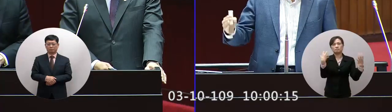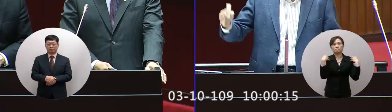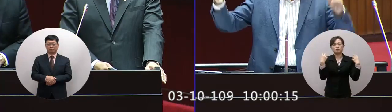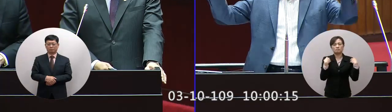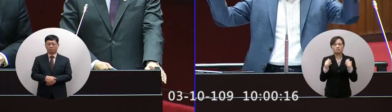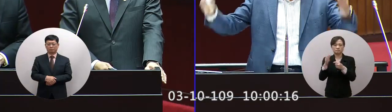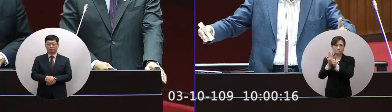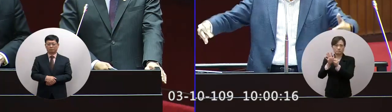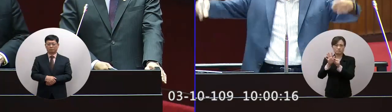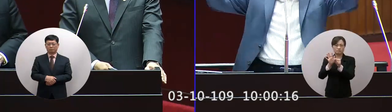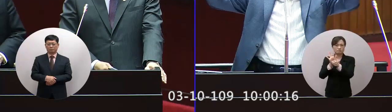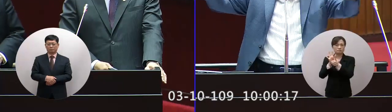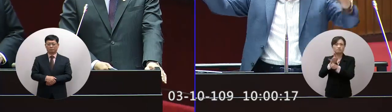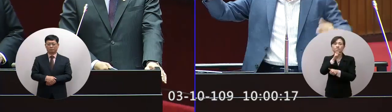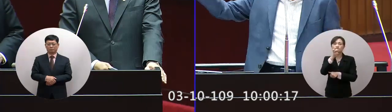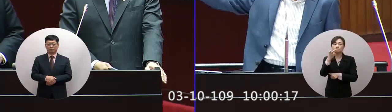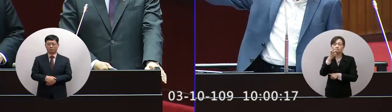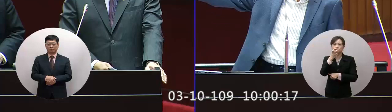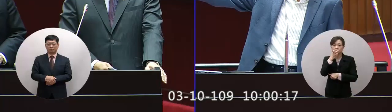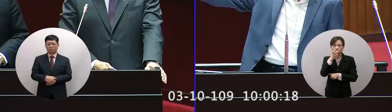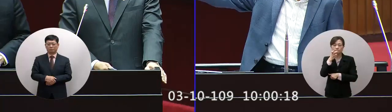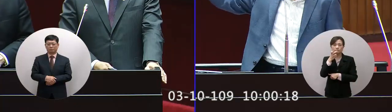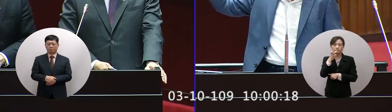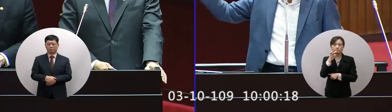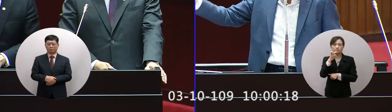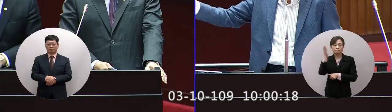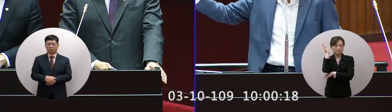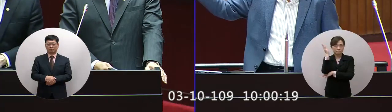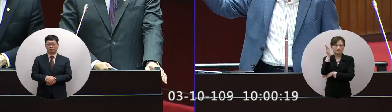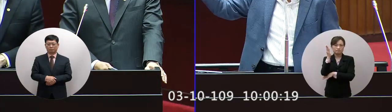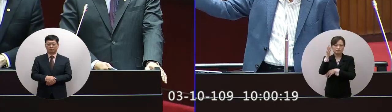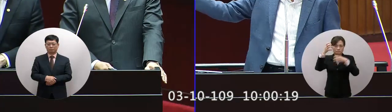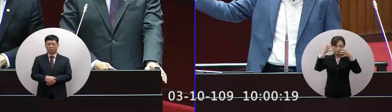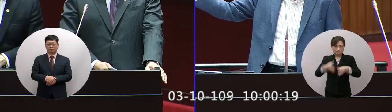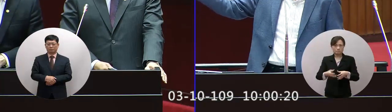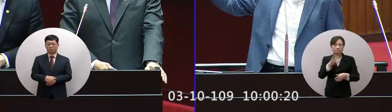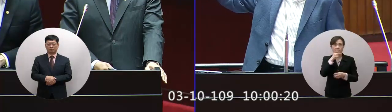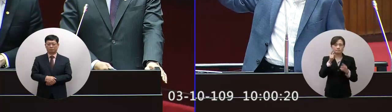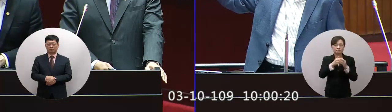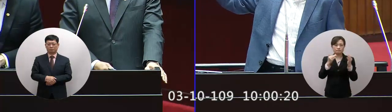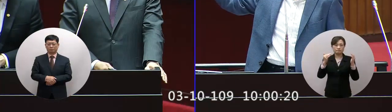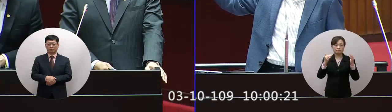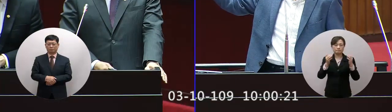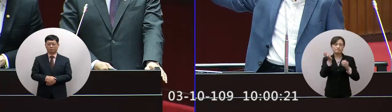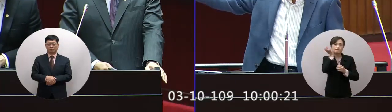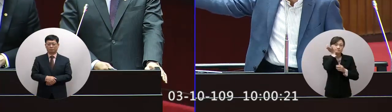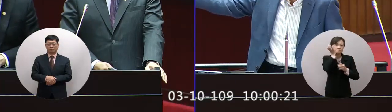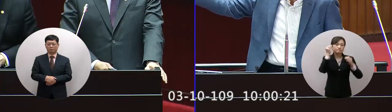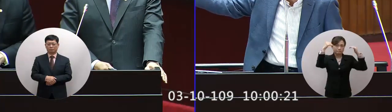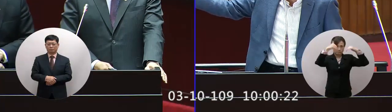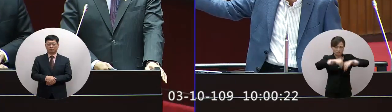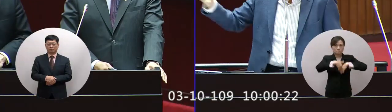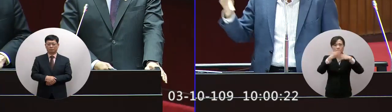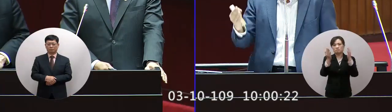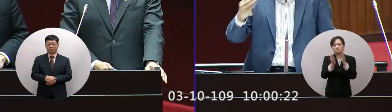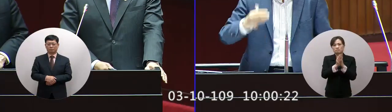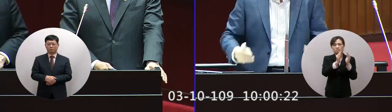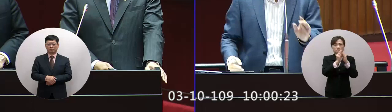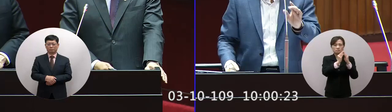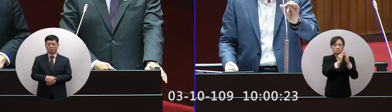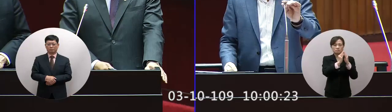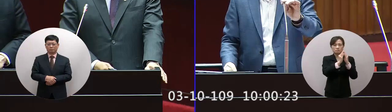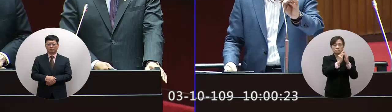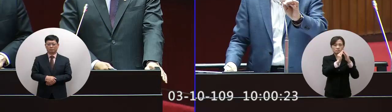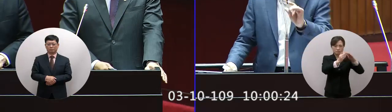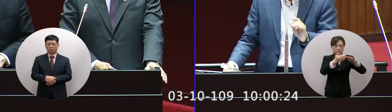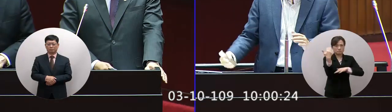中央政府完成亚洲矽谷这样的一个计划，全部都是我们这个地方政府在出的。所以我在